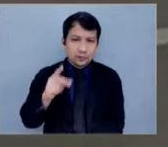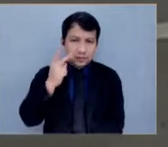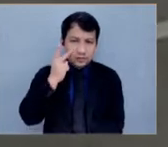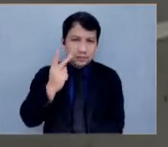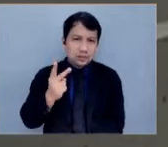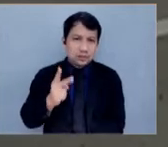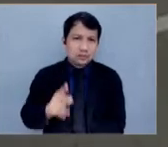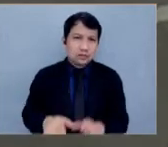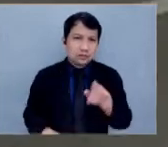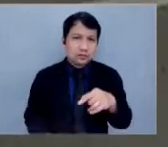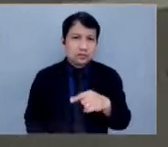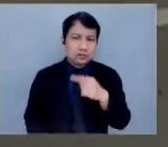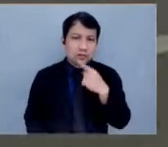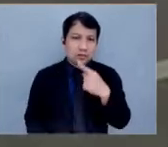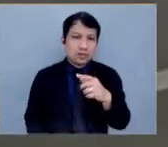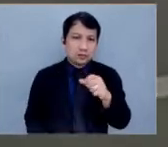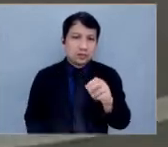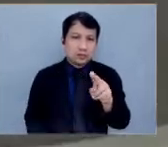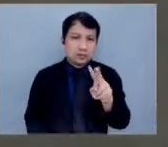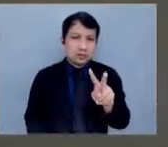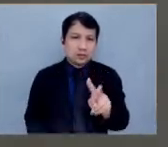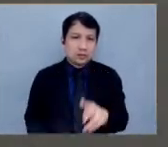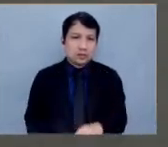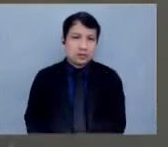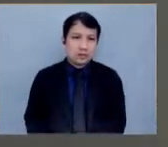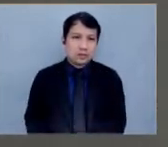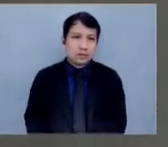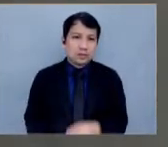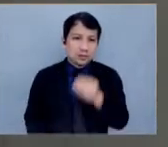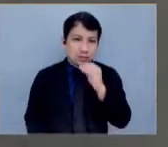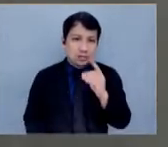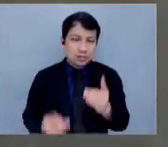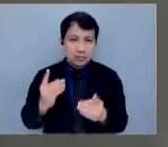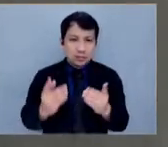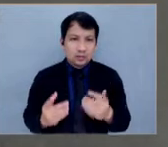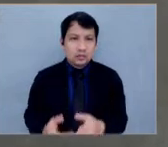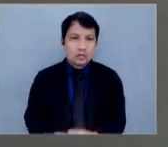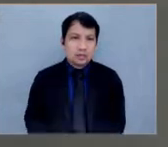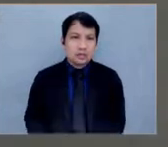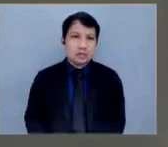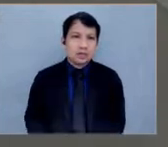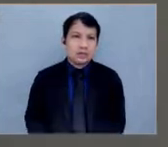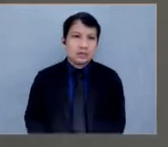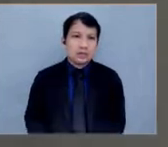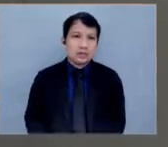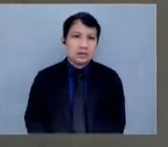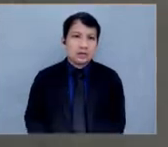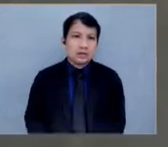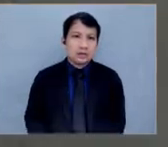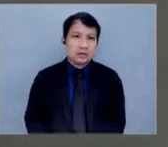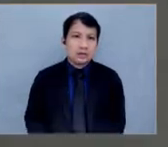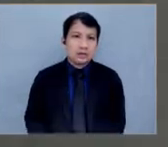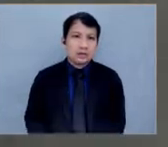ng mga pulis ang SUV na ito. Inutusan nila ang driver na ibaba ang bintana. Sumunod naman ang lalaki pero...